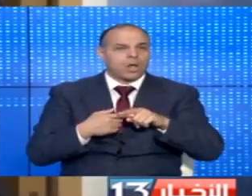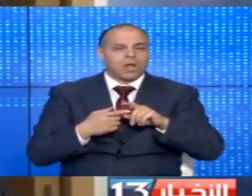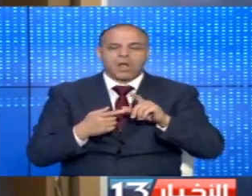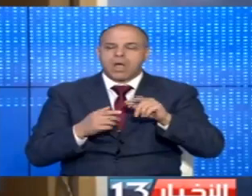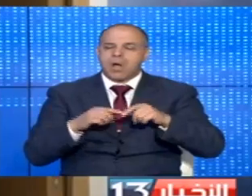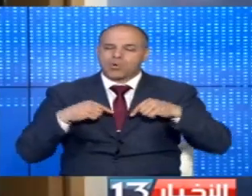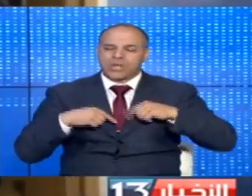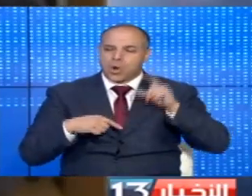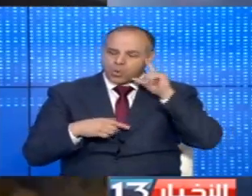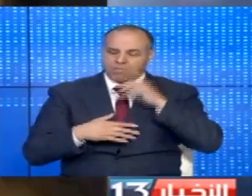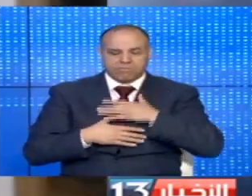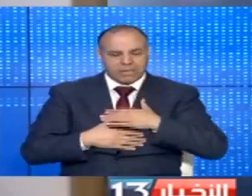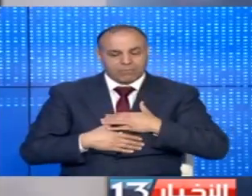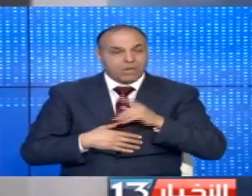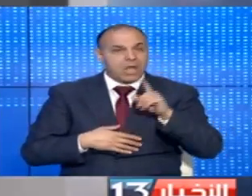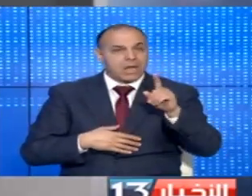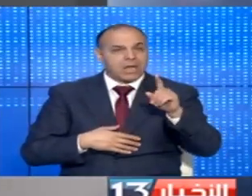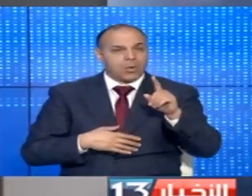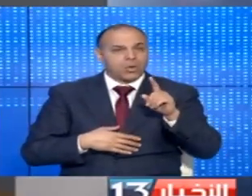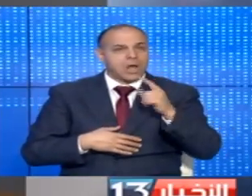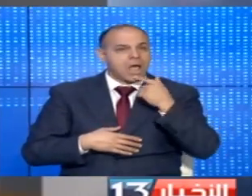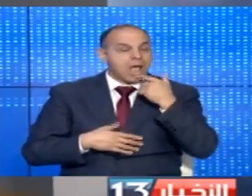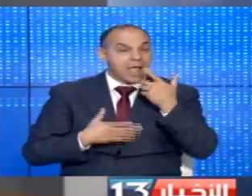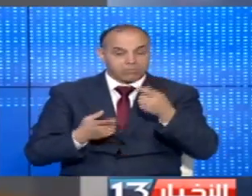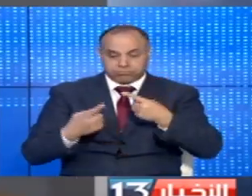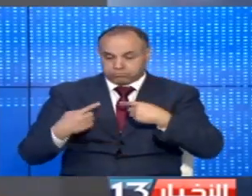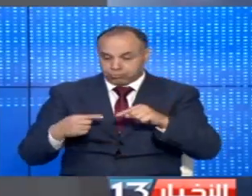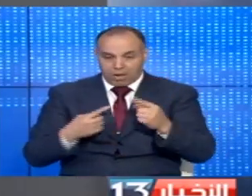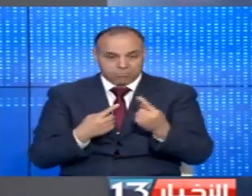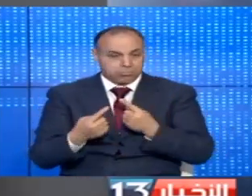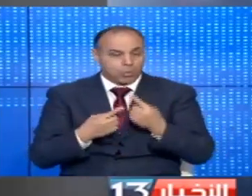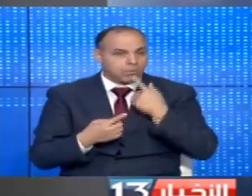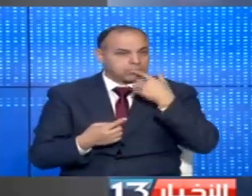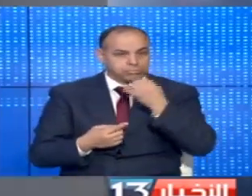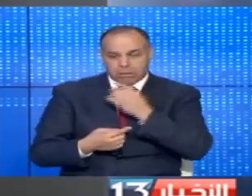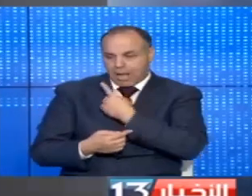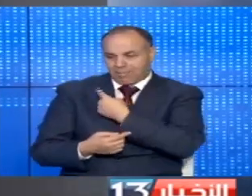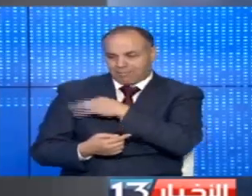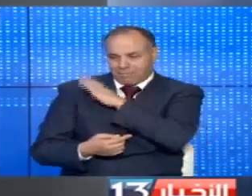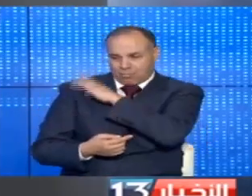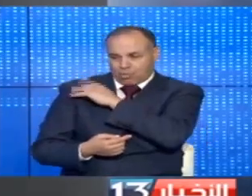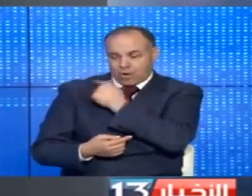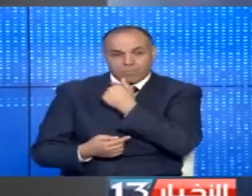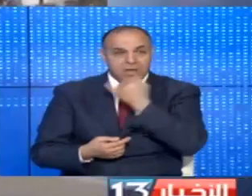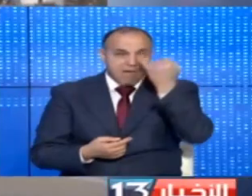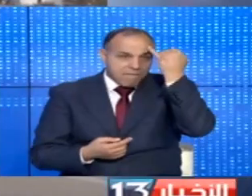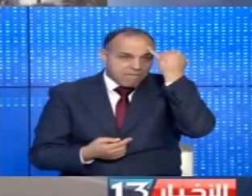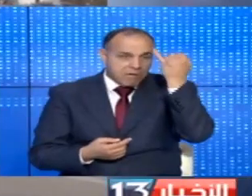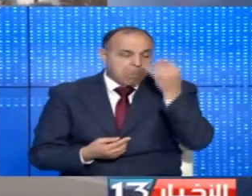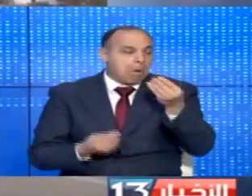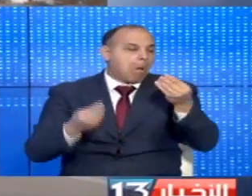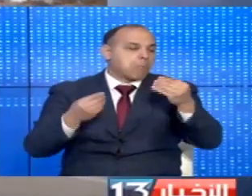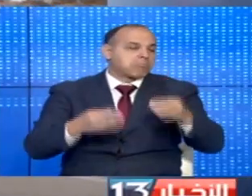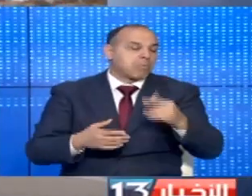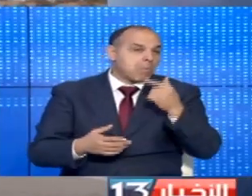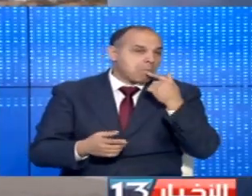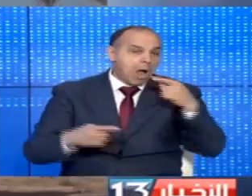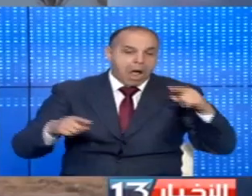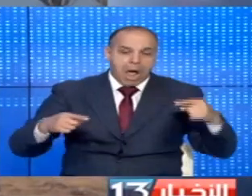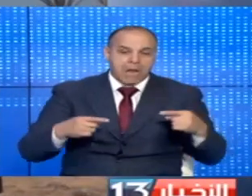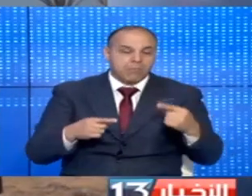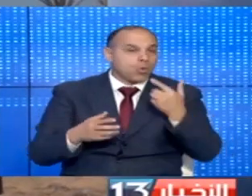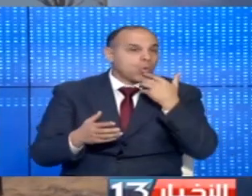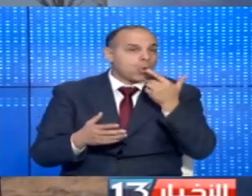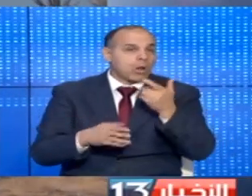الوطني لكن من دون ان تشير الى ما اذا كانت ستلتزم بها ام لا مبادره قد تسقط في ظل استمرار المعارك التي